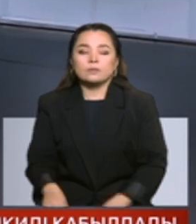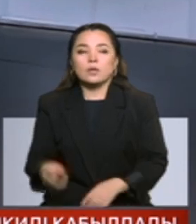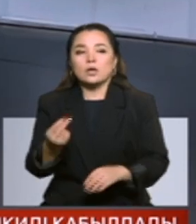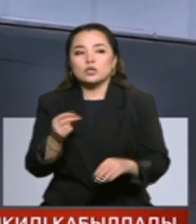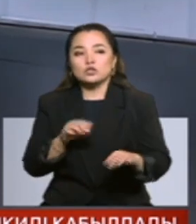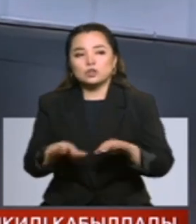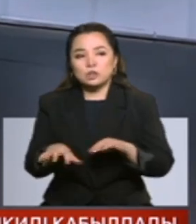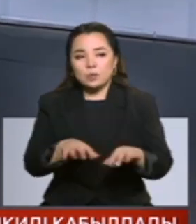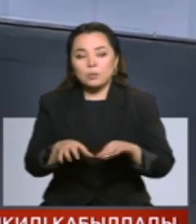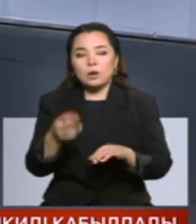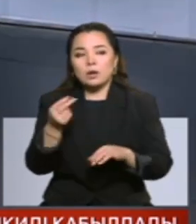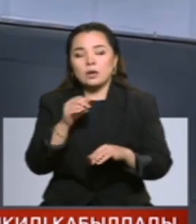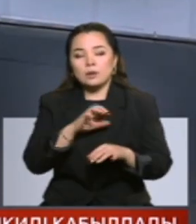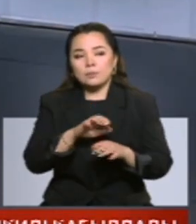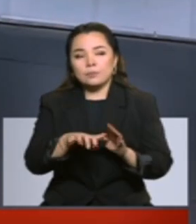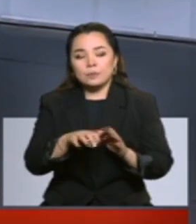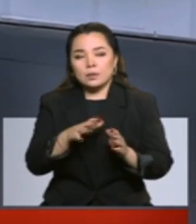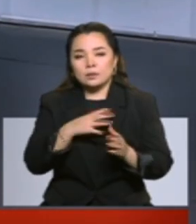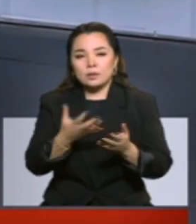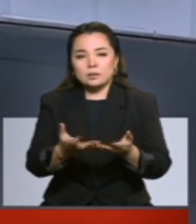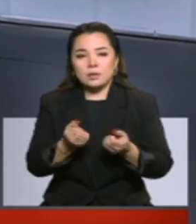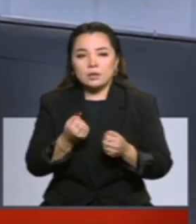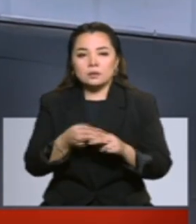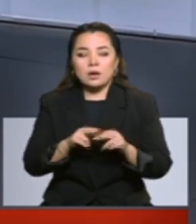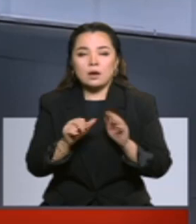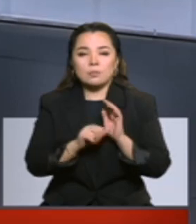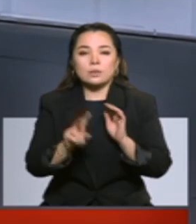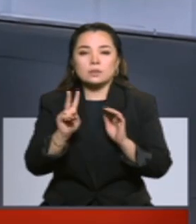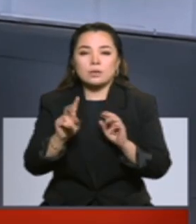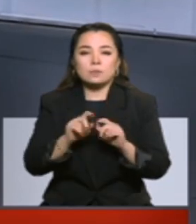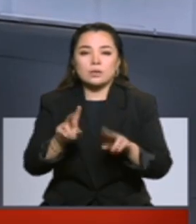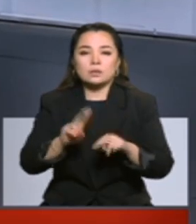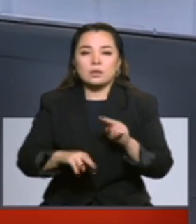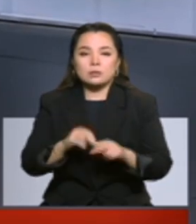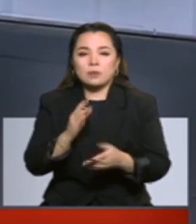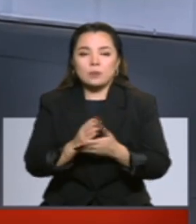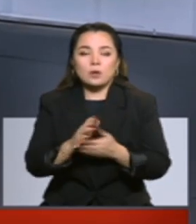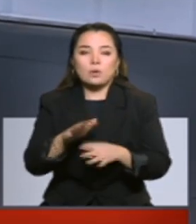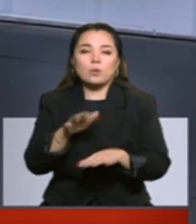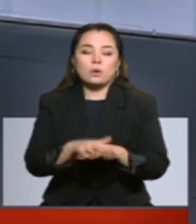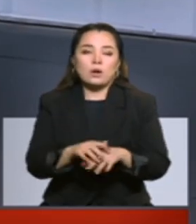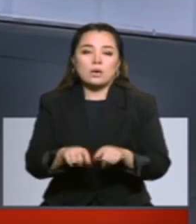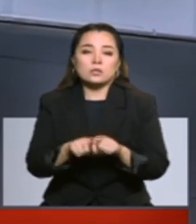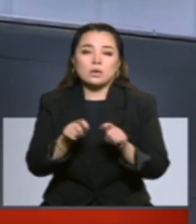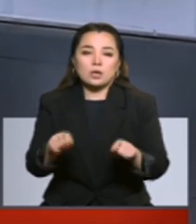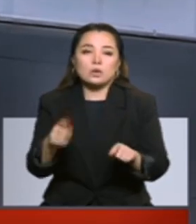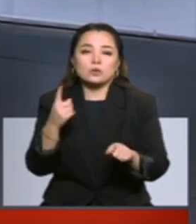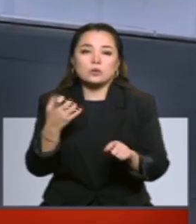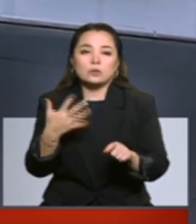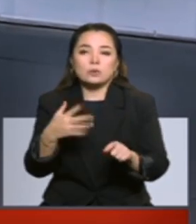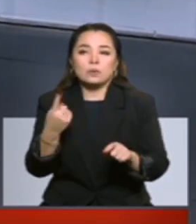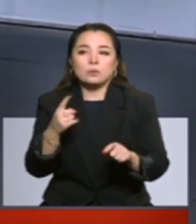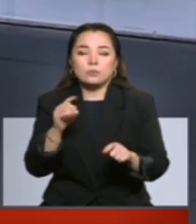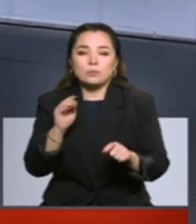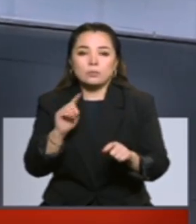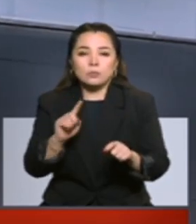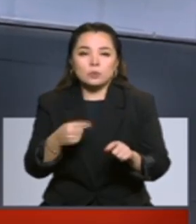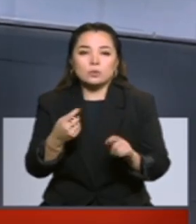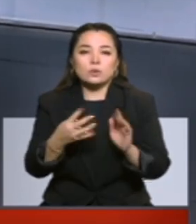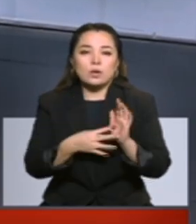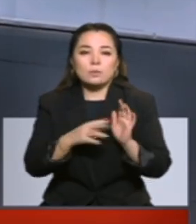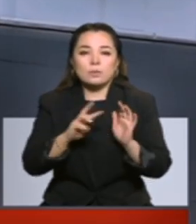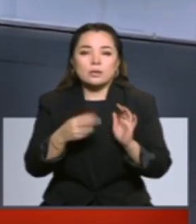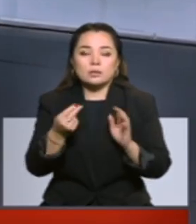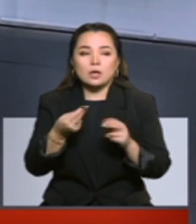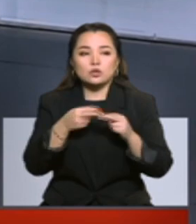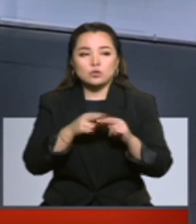Жемқорлардан тәркіленген ақшаға 62 мектеп салынды. Үкіметтің есебінше қорашылғалы бері шотқа 151,9 миллиард